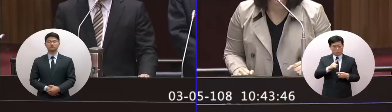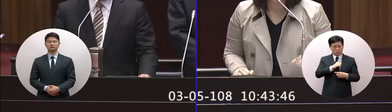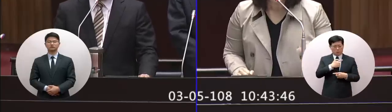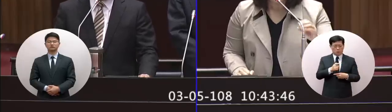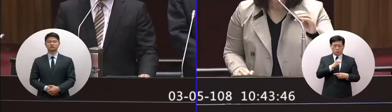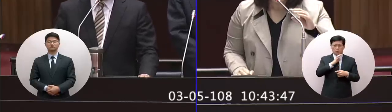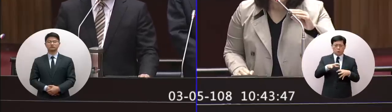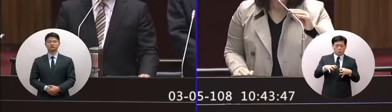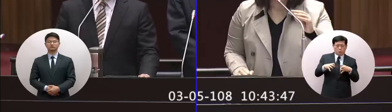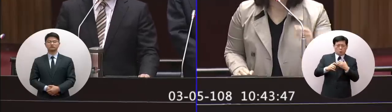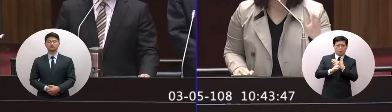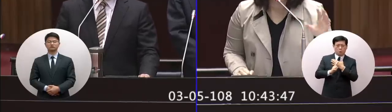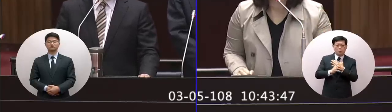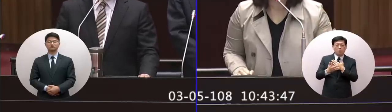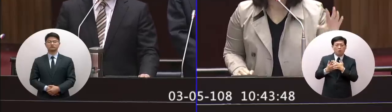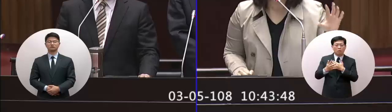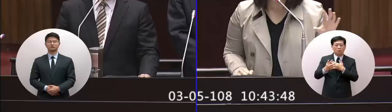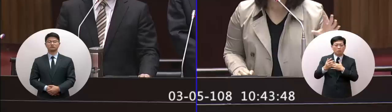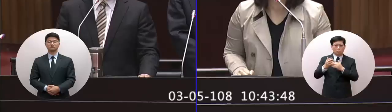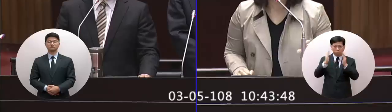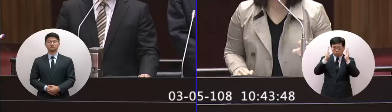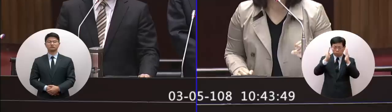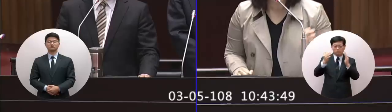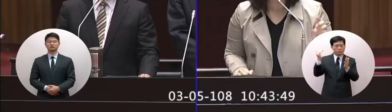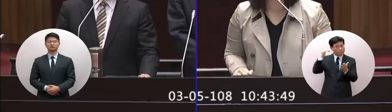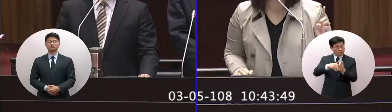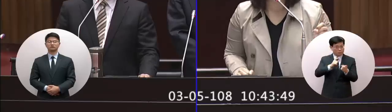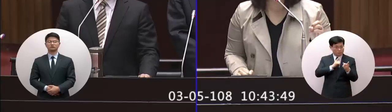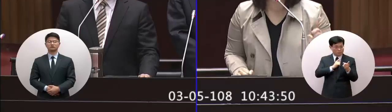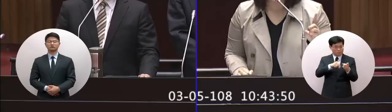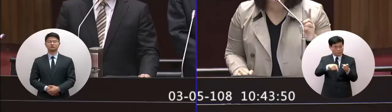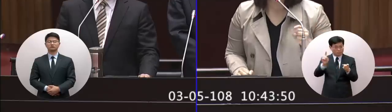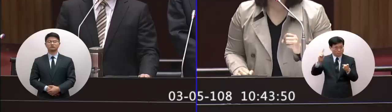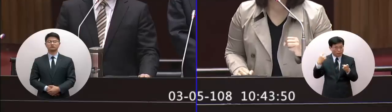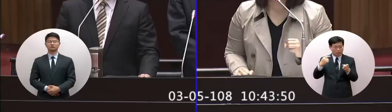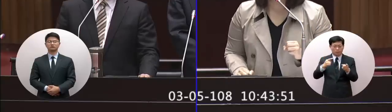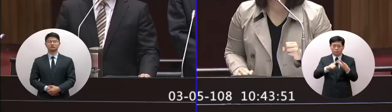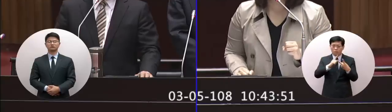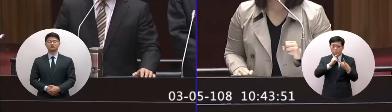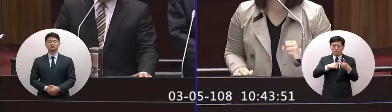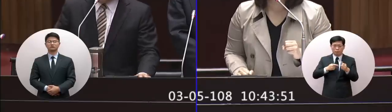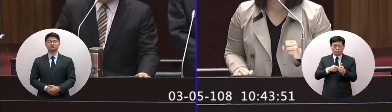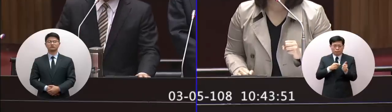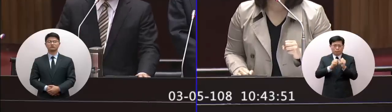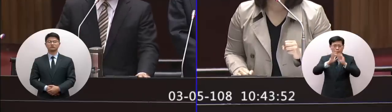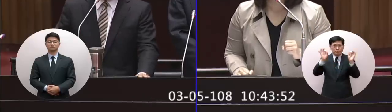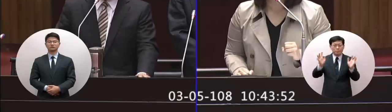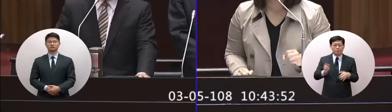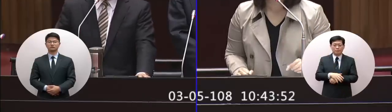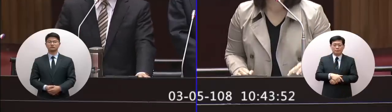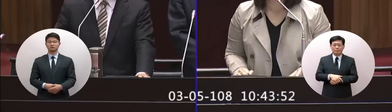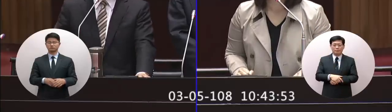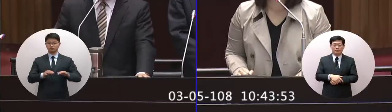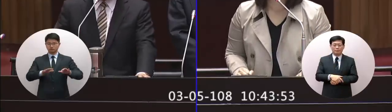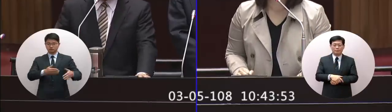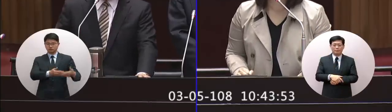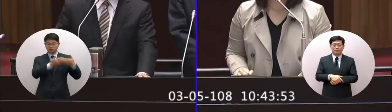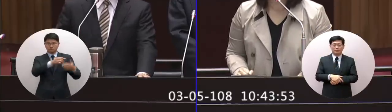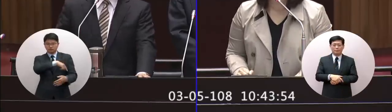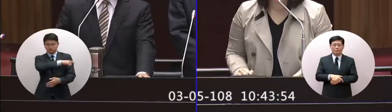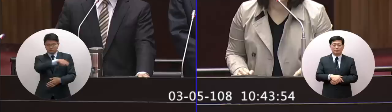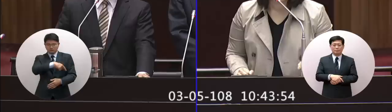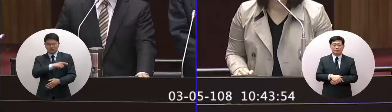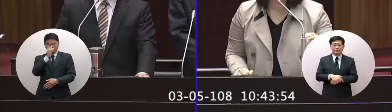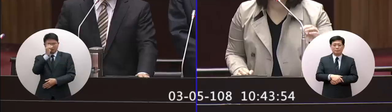兢兢了哦。那到底是有所本呢，还是因为危言耸听？ 因为中国一